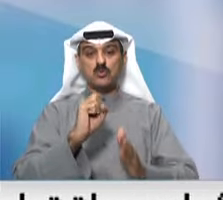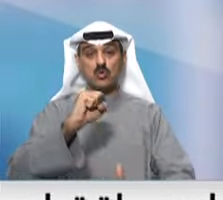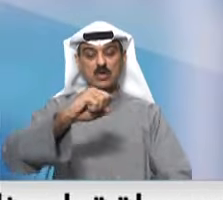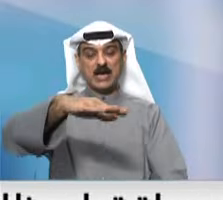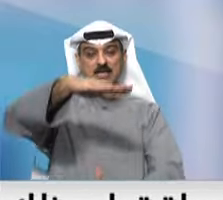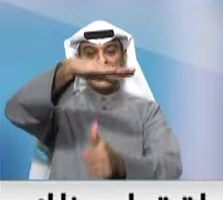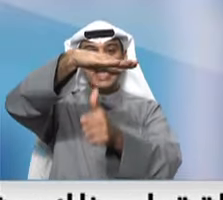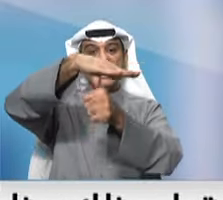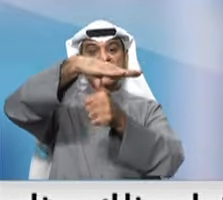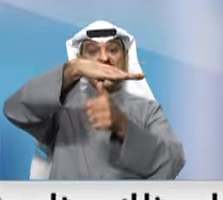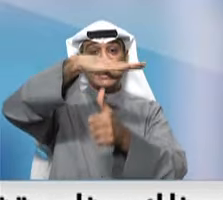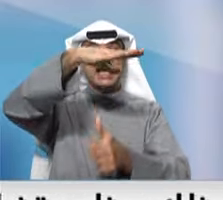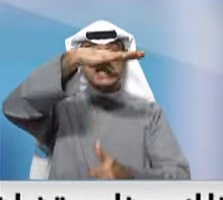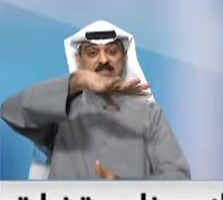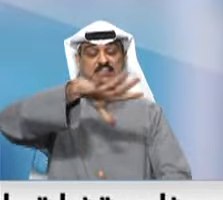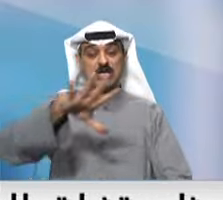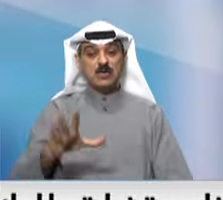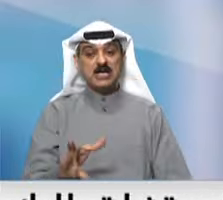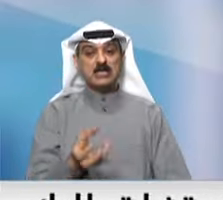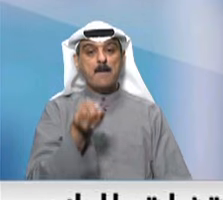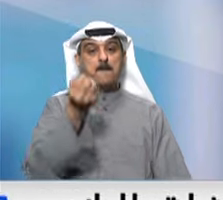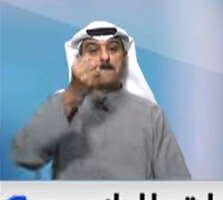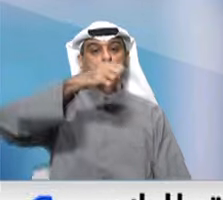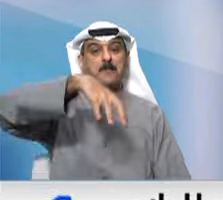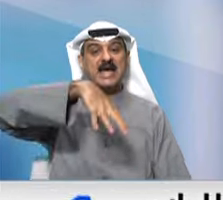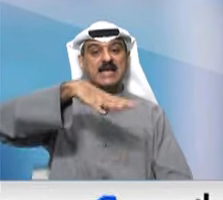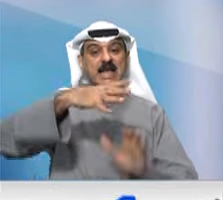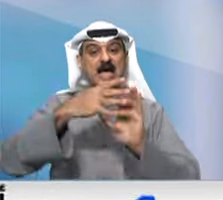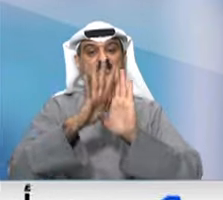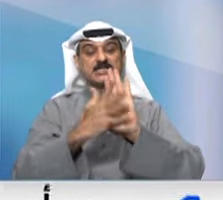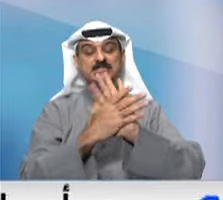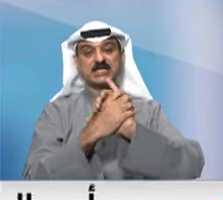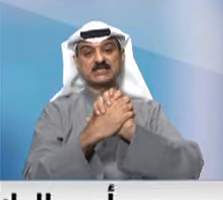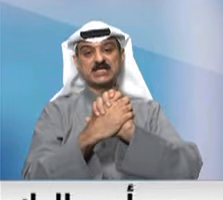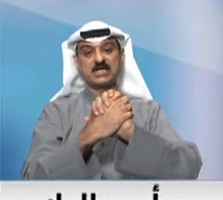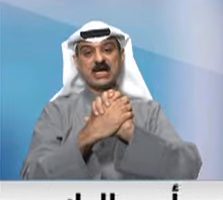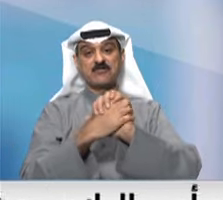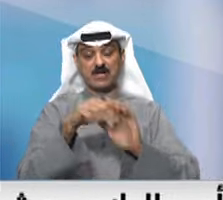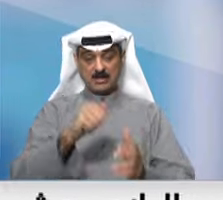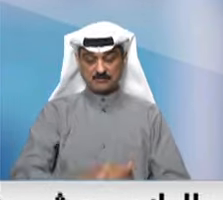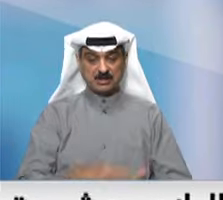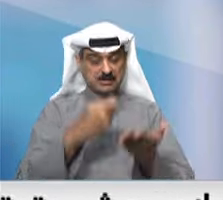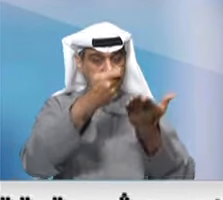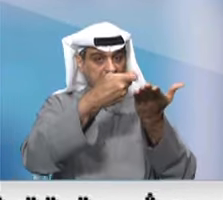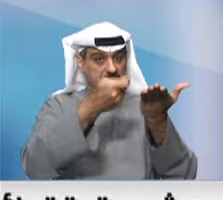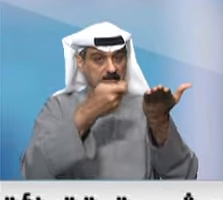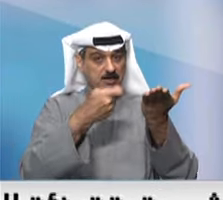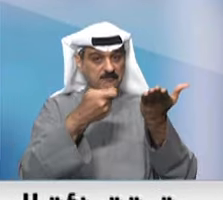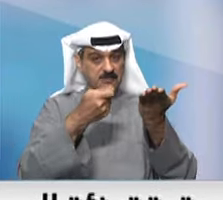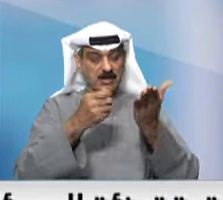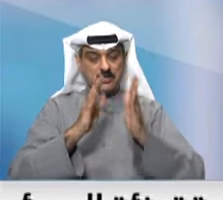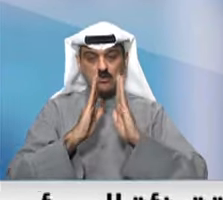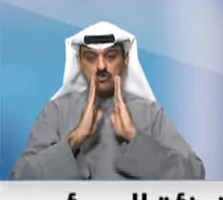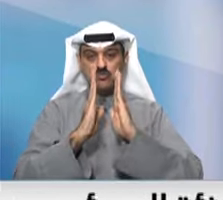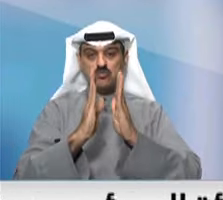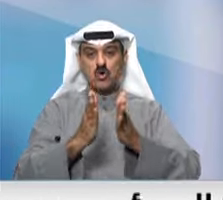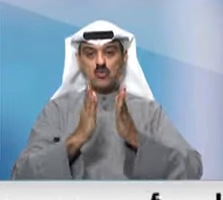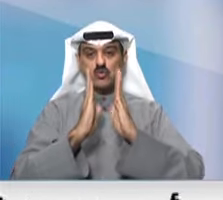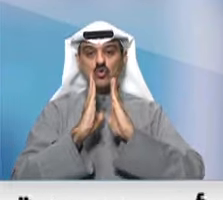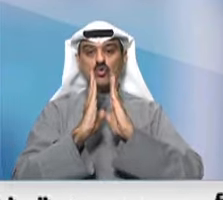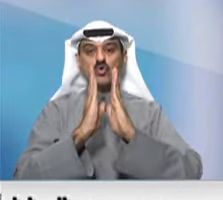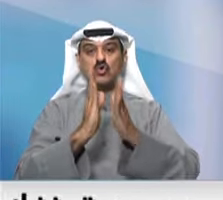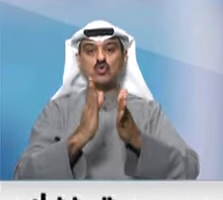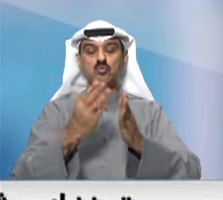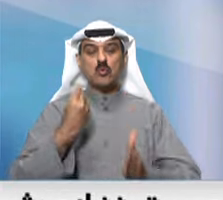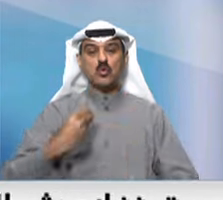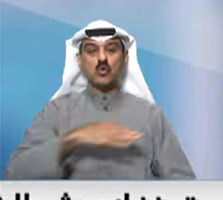محمد شهاب الدين رئيس جمهورية بنغلاديش الشعبية الصديقة. عبر فيها سموه حفظه الله عن خالص تهانيه